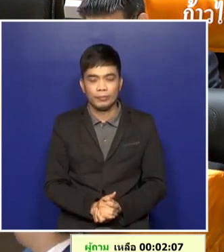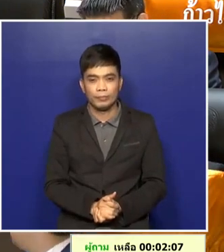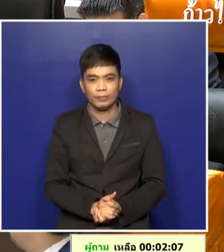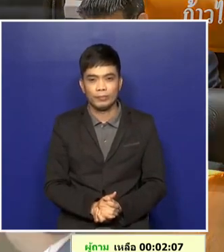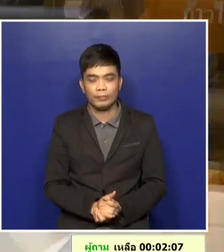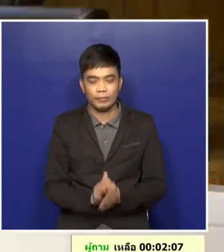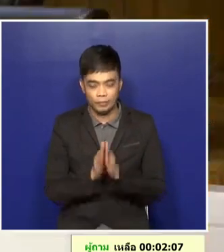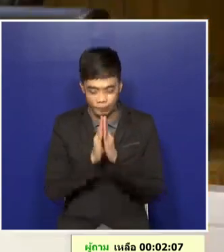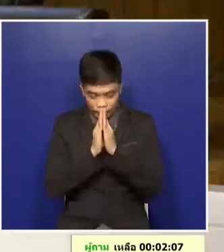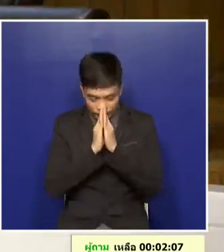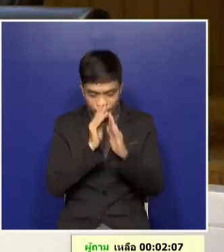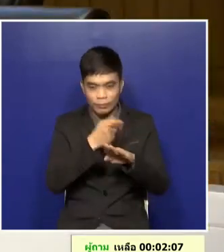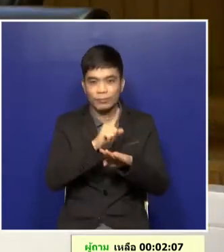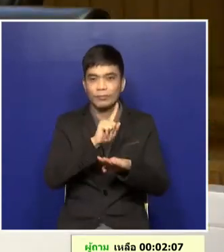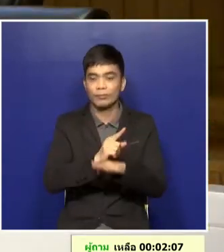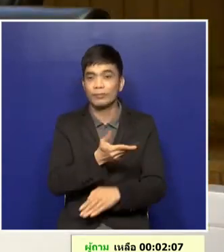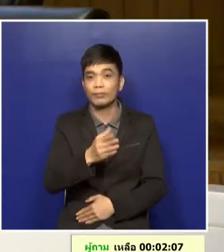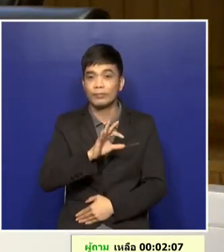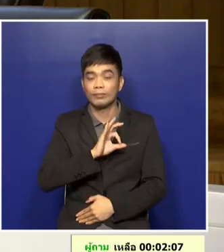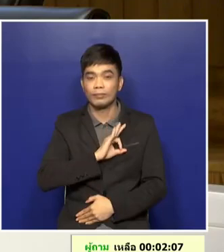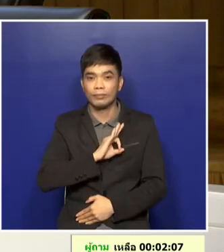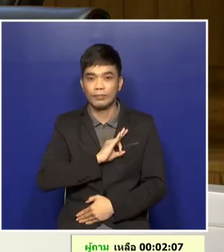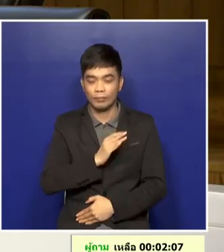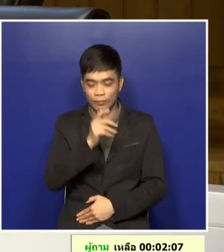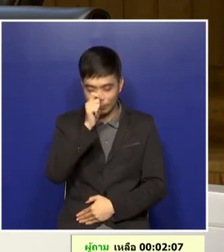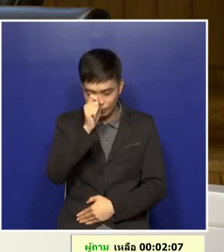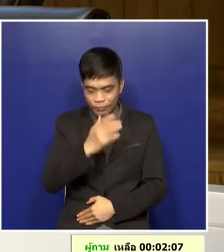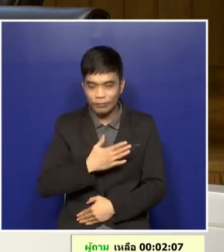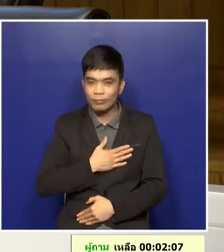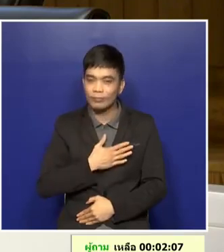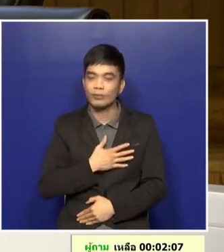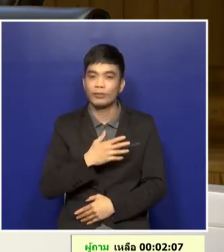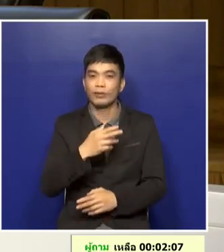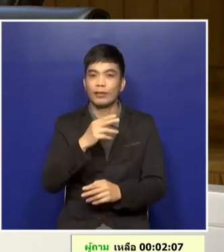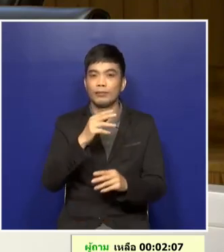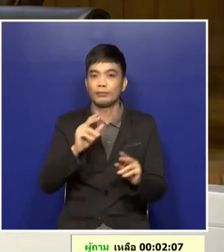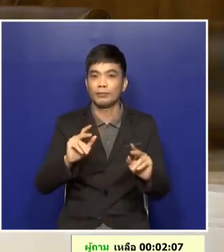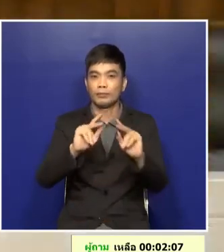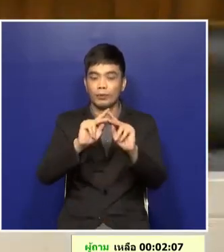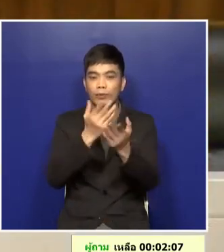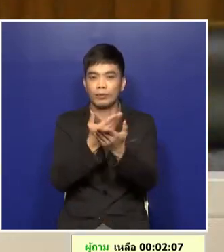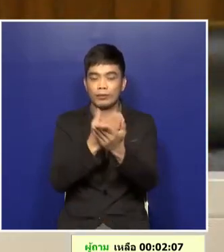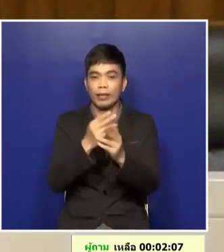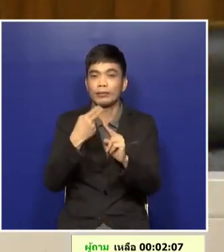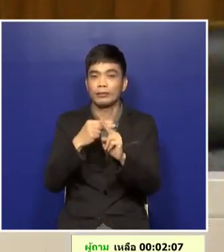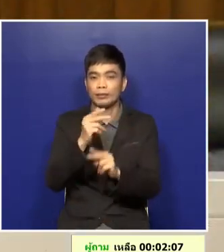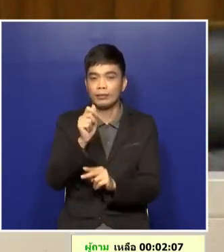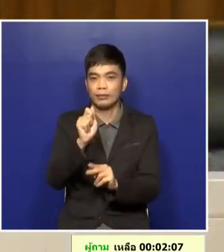พ ท่านสมาชิกผู้ทรงเกียรติกับผมนายอาคมเติมพิทยาไพศิษฐ์รัฐมนตรีว่าการกระทรวงการคลังนะครับ